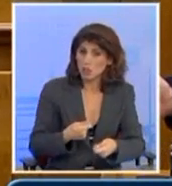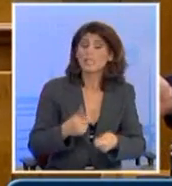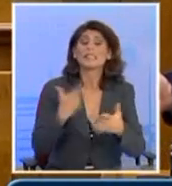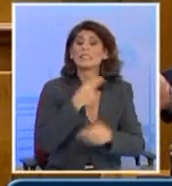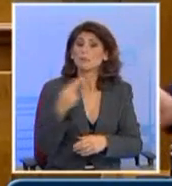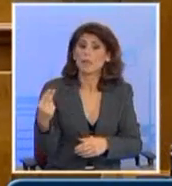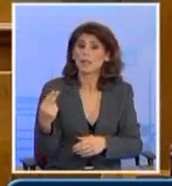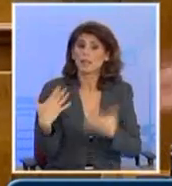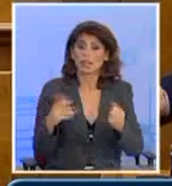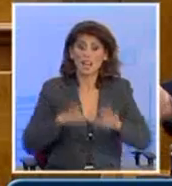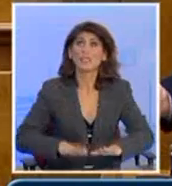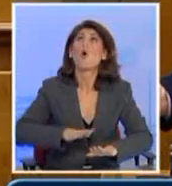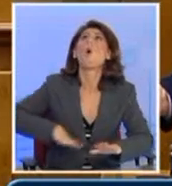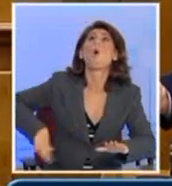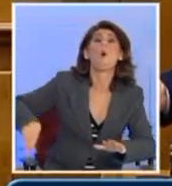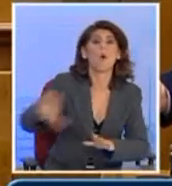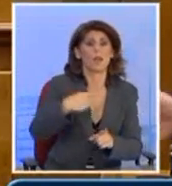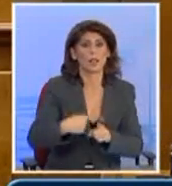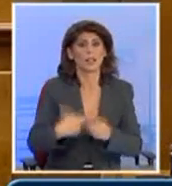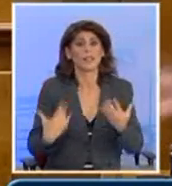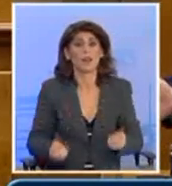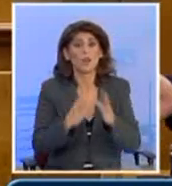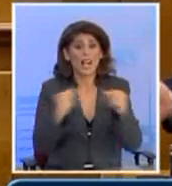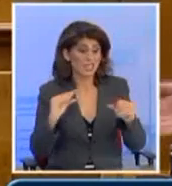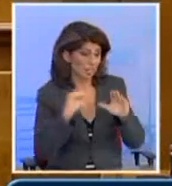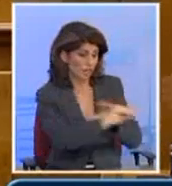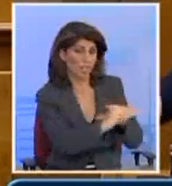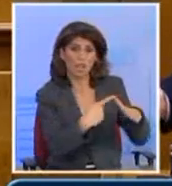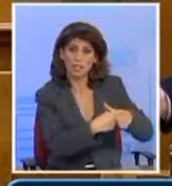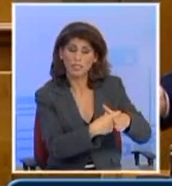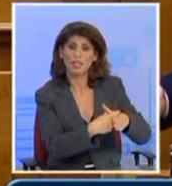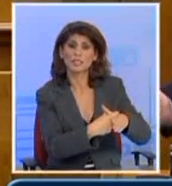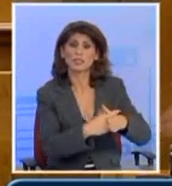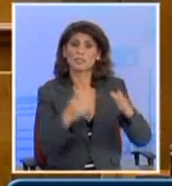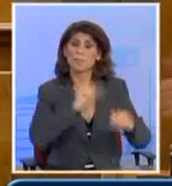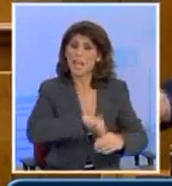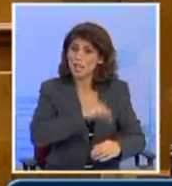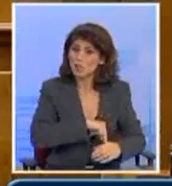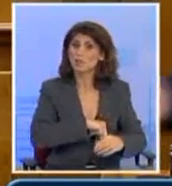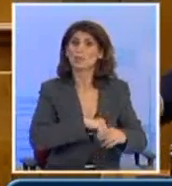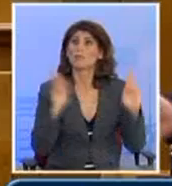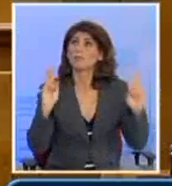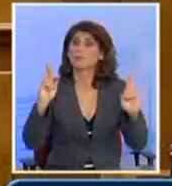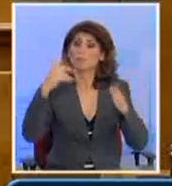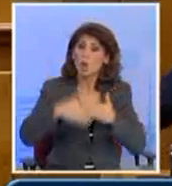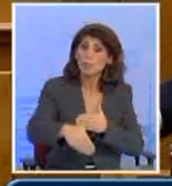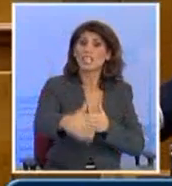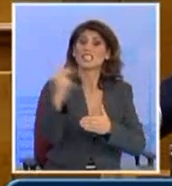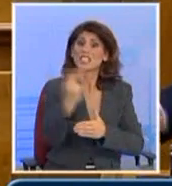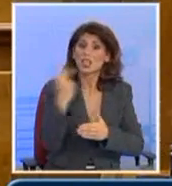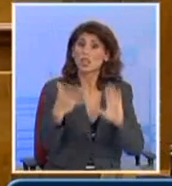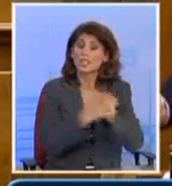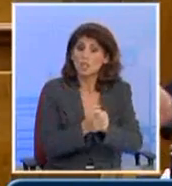τι σημαίνει να είναι άνεργοι όλοι οι Έλληνες, να έχουν χάσει καταθέσεις, ακίνητες περιουσίες, προσδοκίες, προοπτικές,